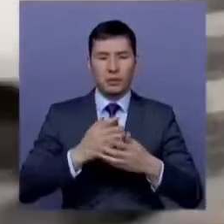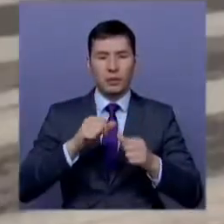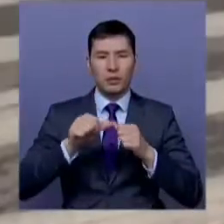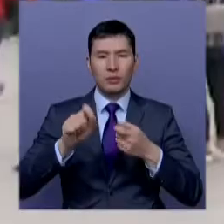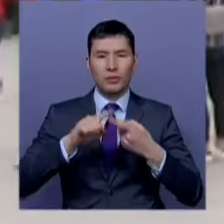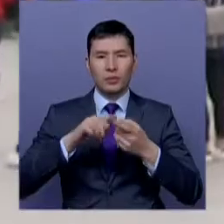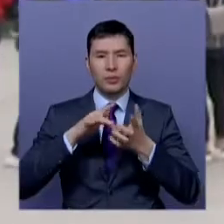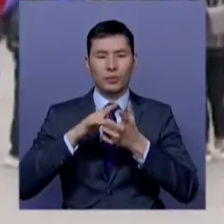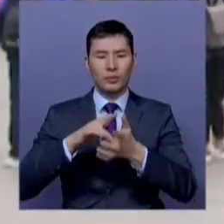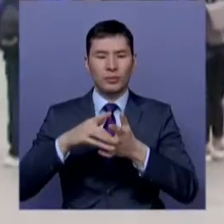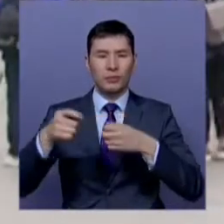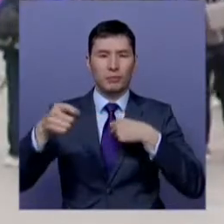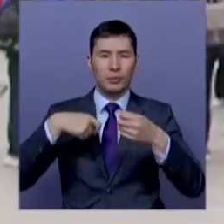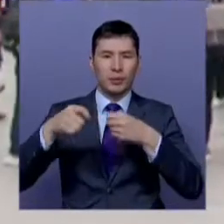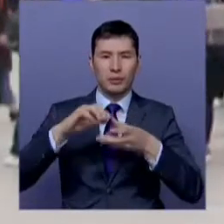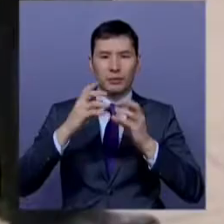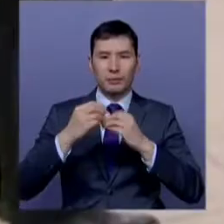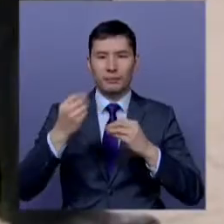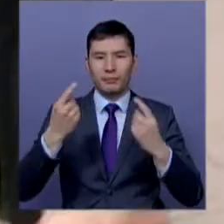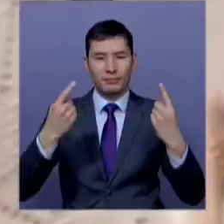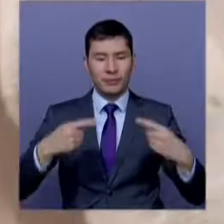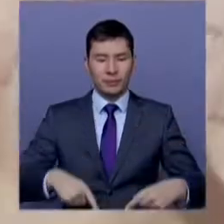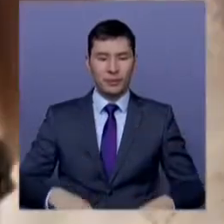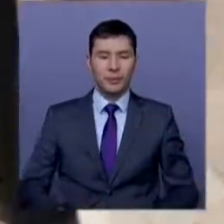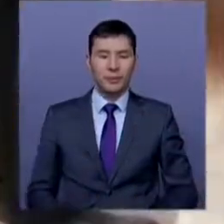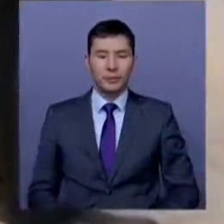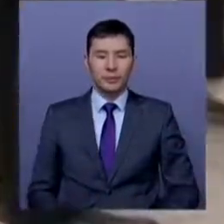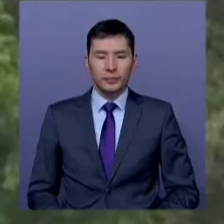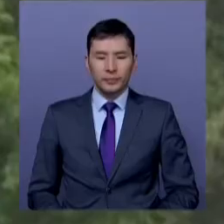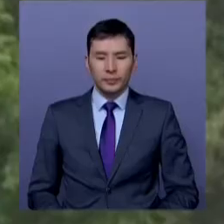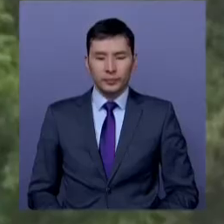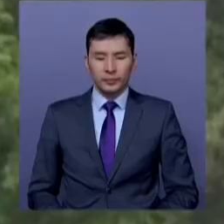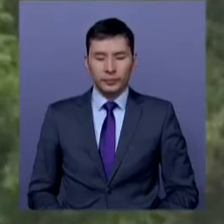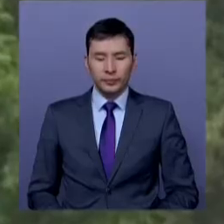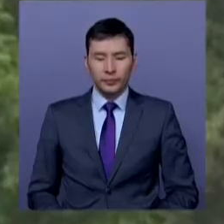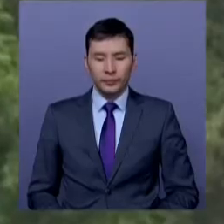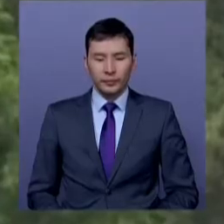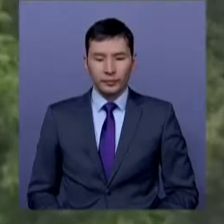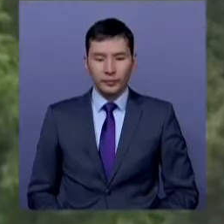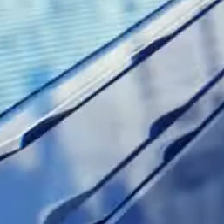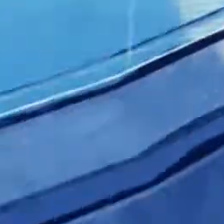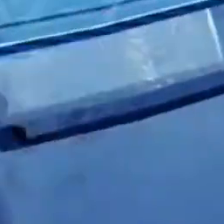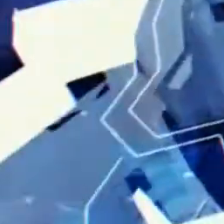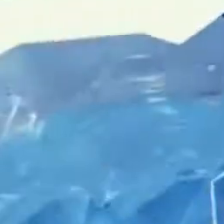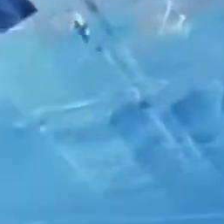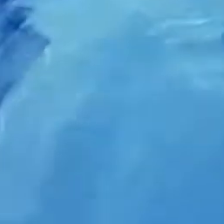сауда салалары клиенттерін жоғалтты, дейді тәуелсіз сарапшылар. Сұлтан Нысанбек, Данияр Омар, Алматы телеарнасы, Нұр Сұлтан.